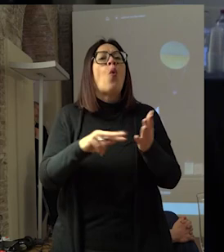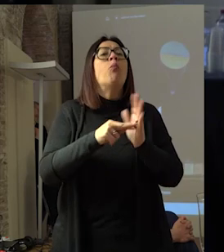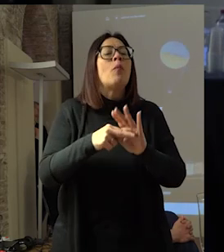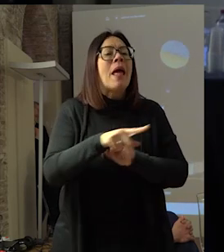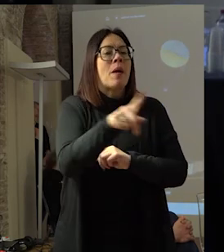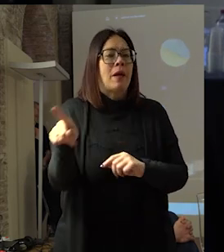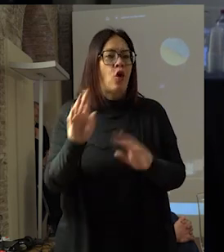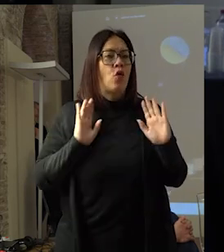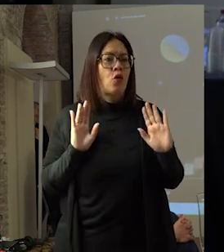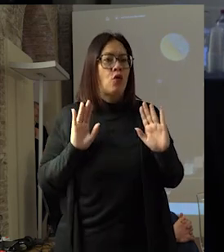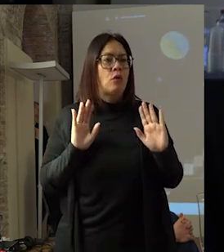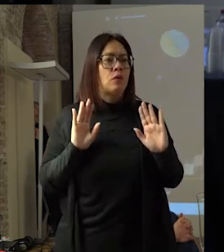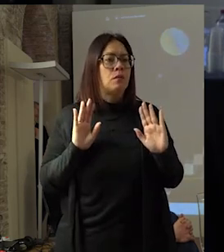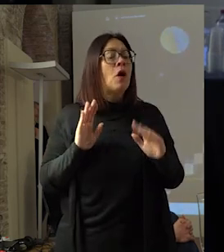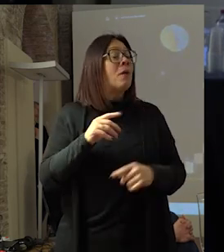Di questo sono grato